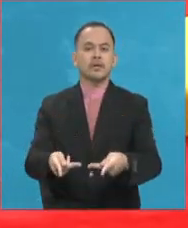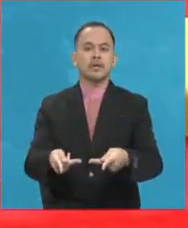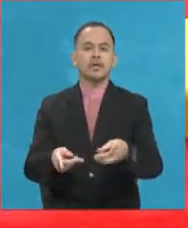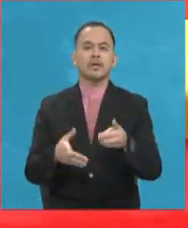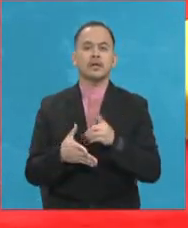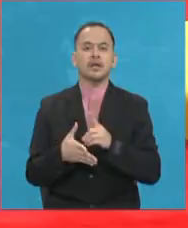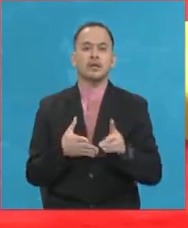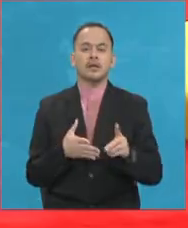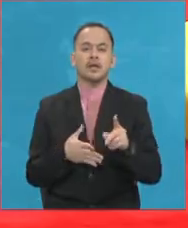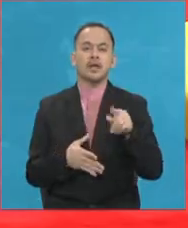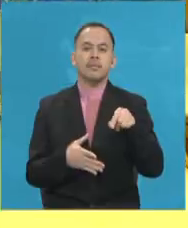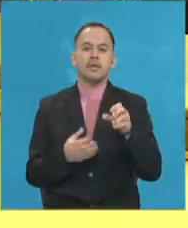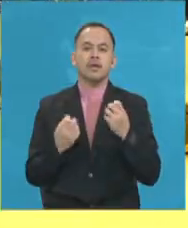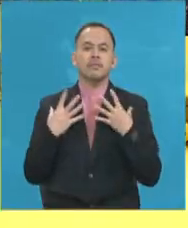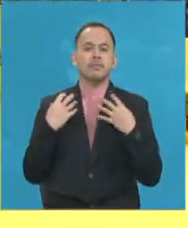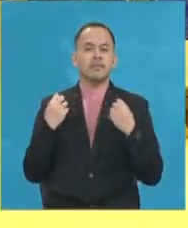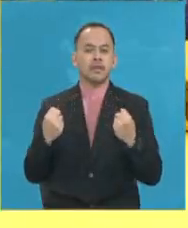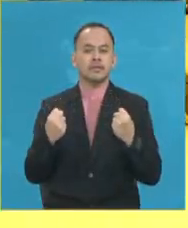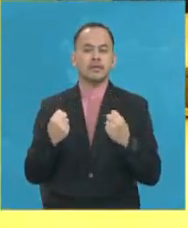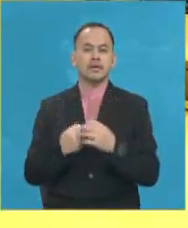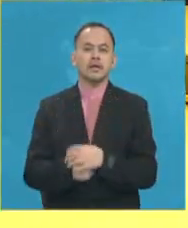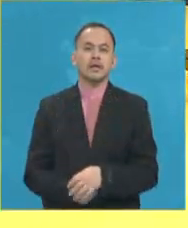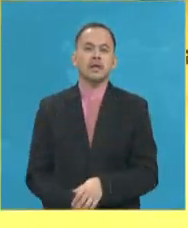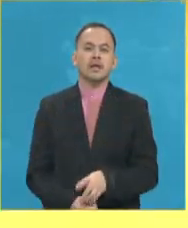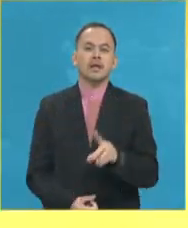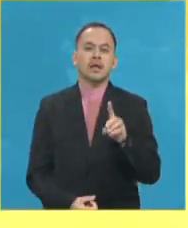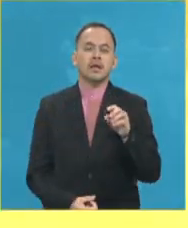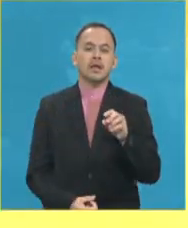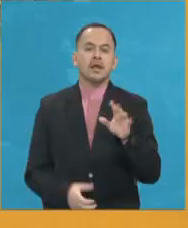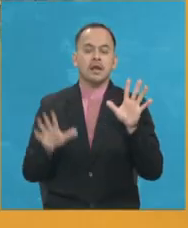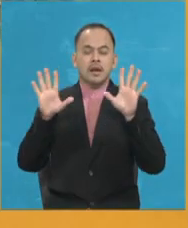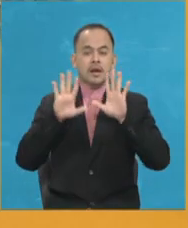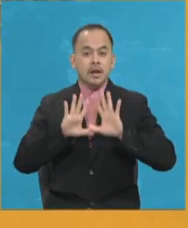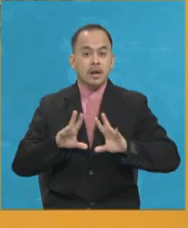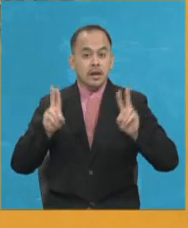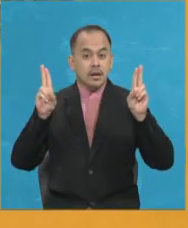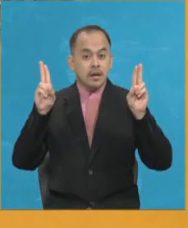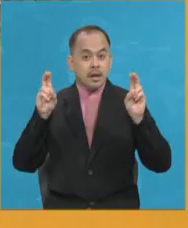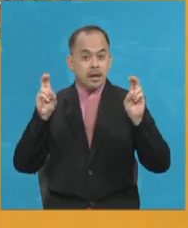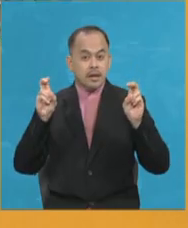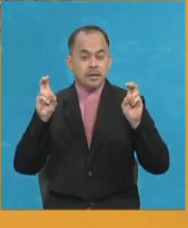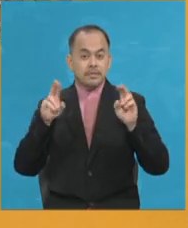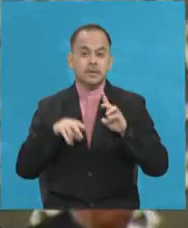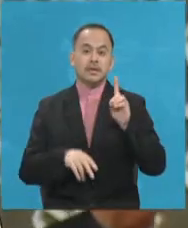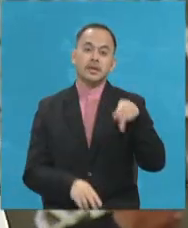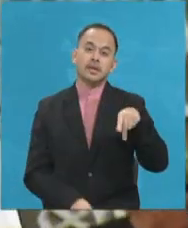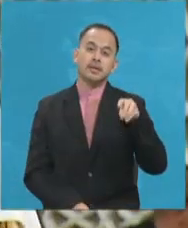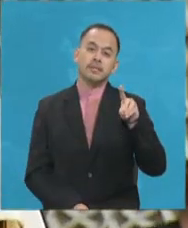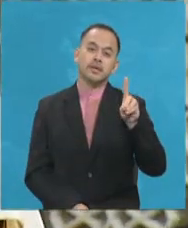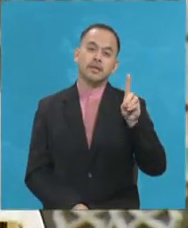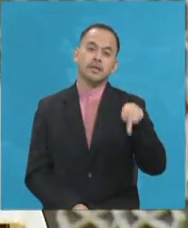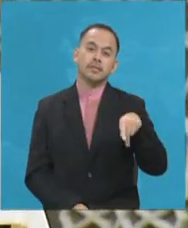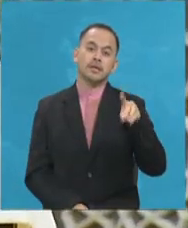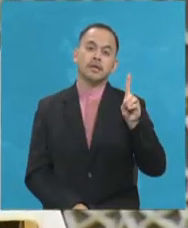darjah Paduka keberanian Laila terbilang yang amat Gemilang darjah pertama di piketty